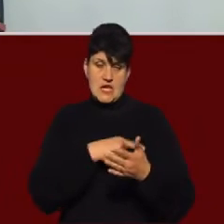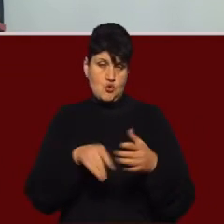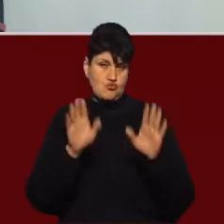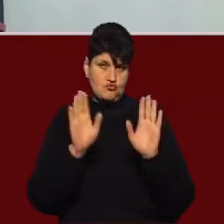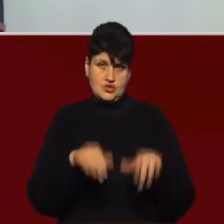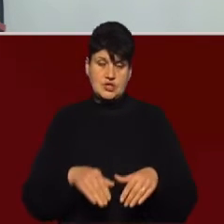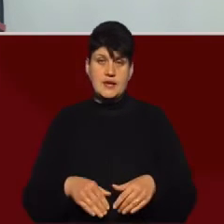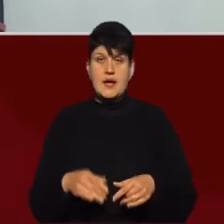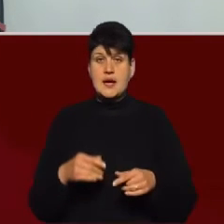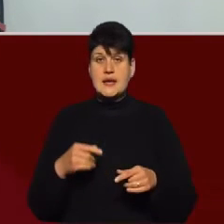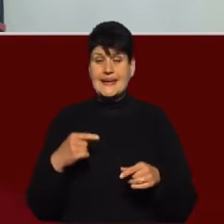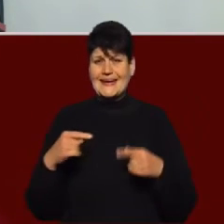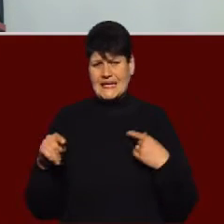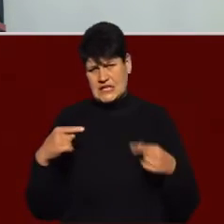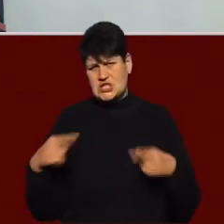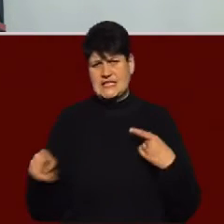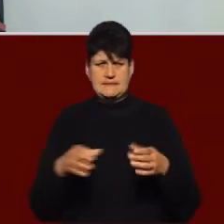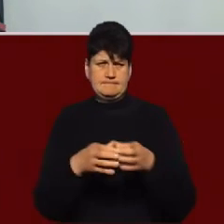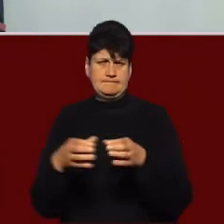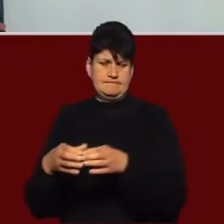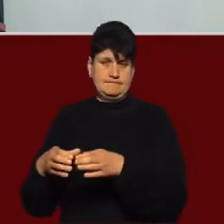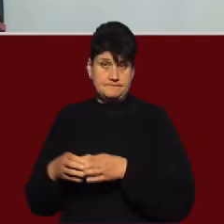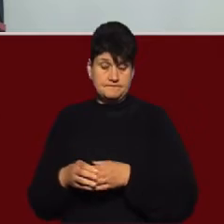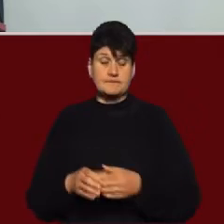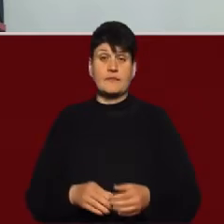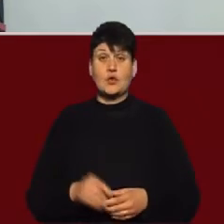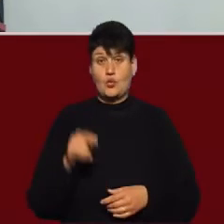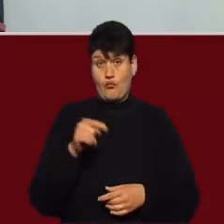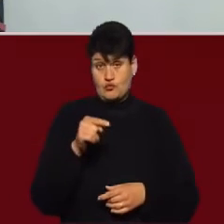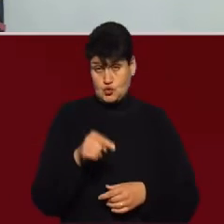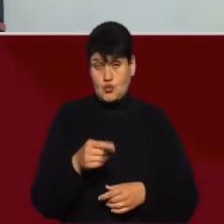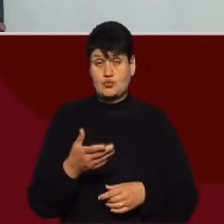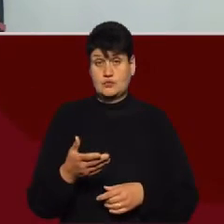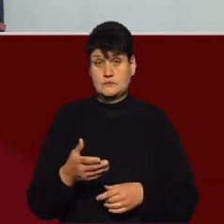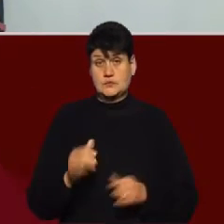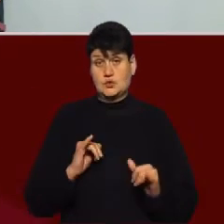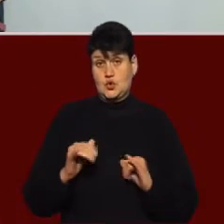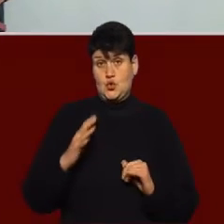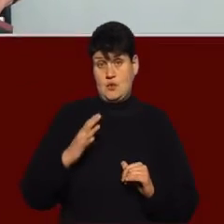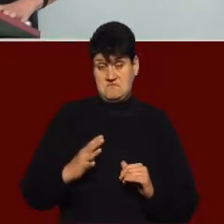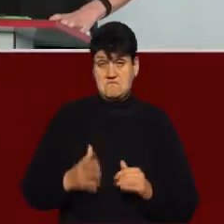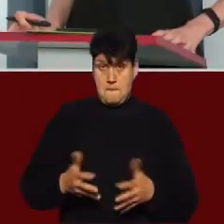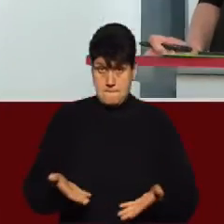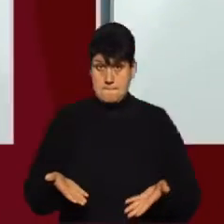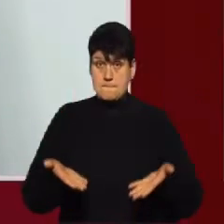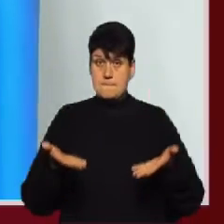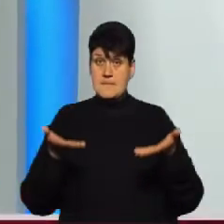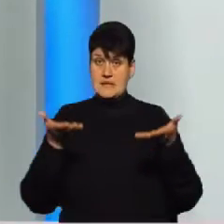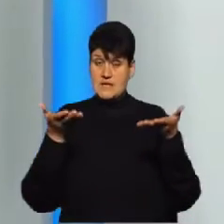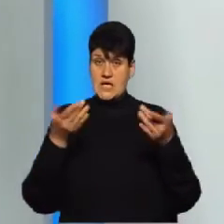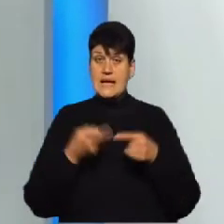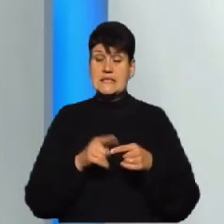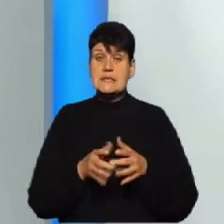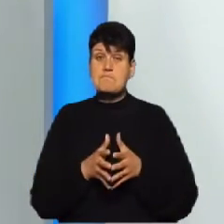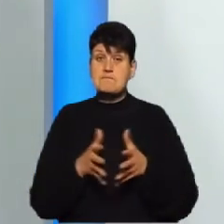скажімо, конфесії, представники і так далі, то в цьому аспекті толерантність підвищується. Але це більше пов'язано не з